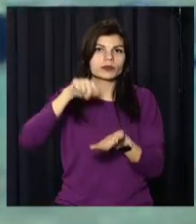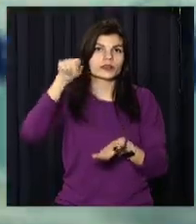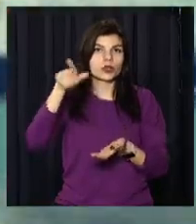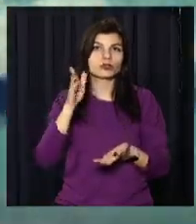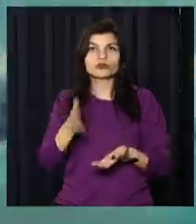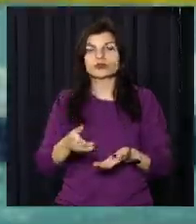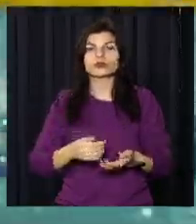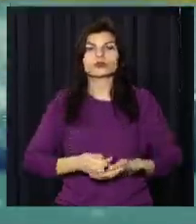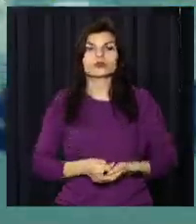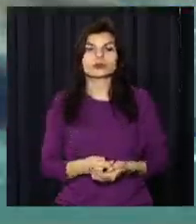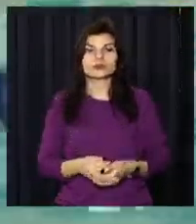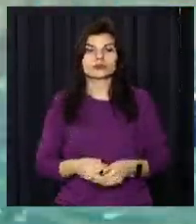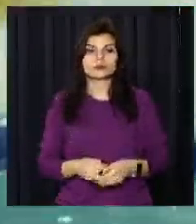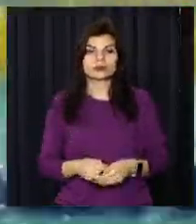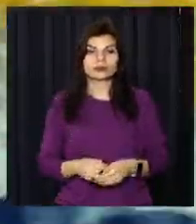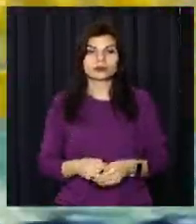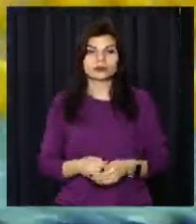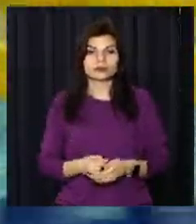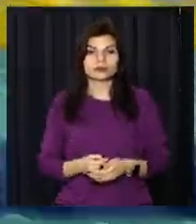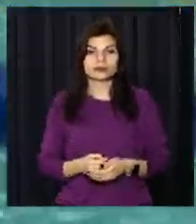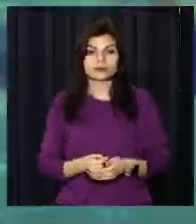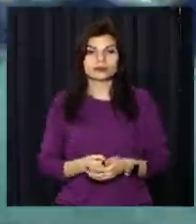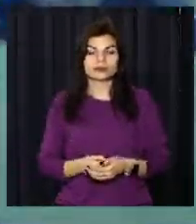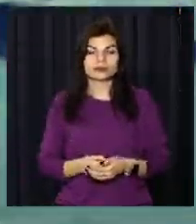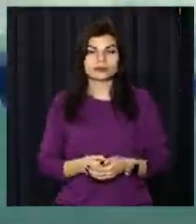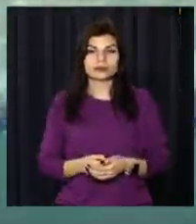Куліш, Андрій Артеменко, Олег Родіонов, Open News, телеканал «Відкритий».